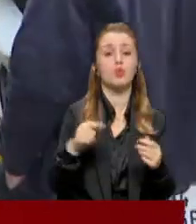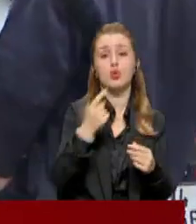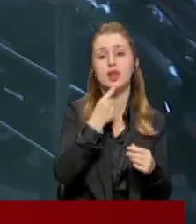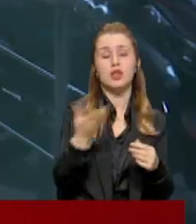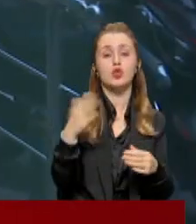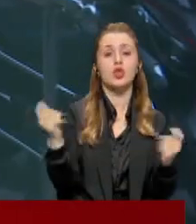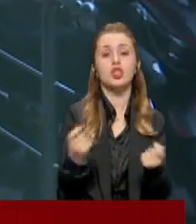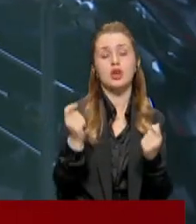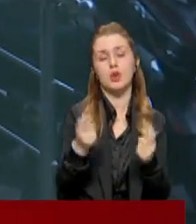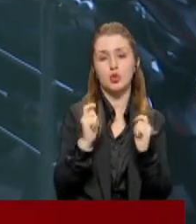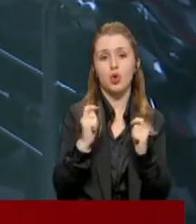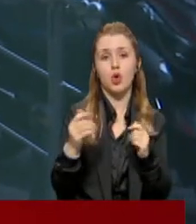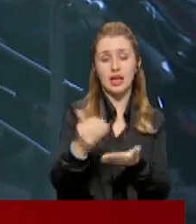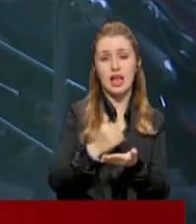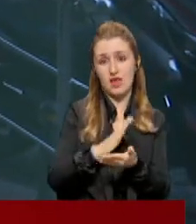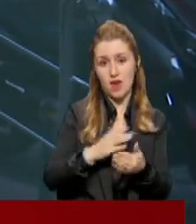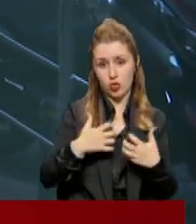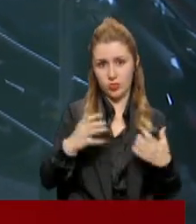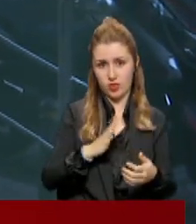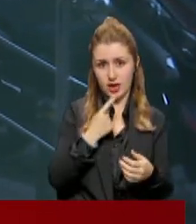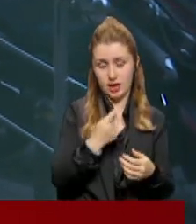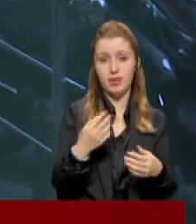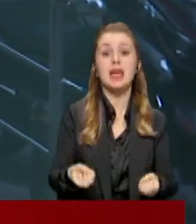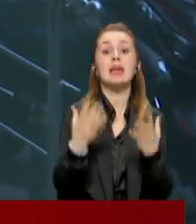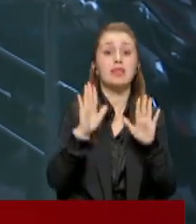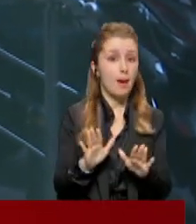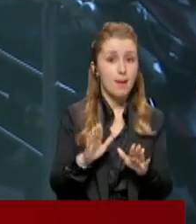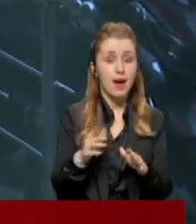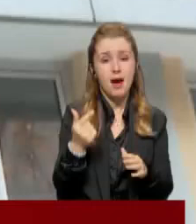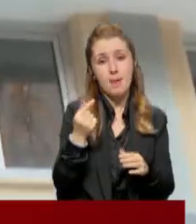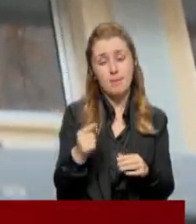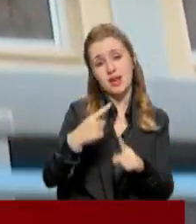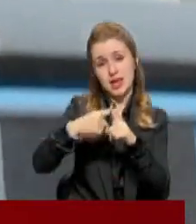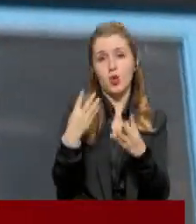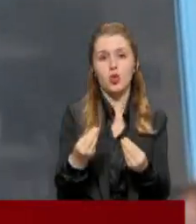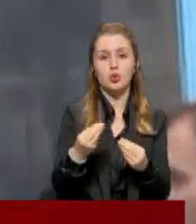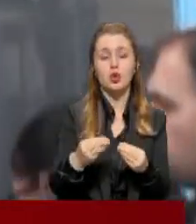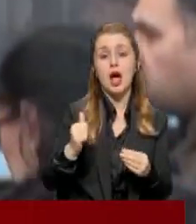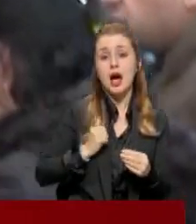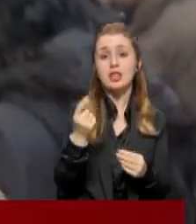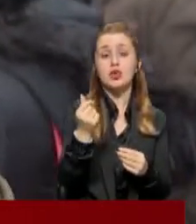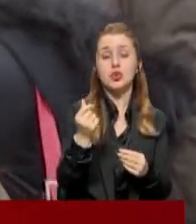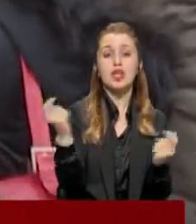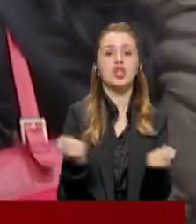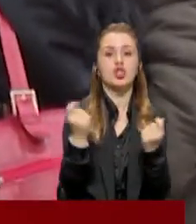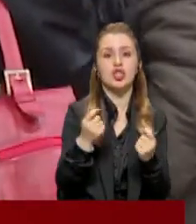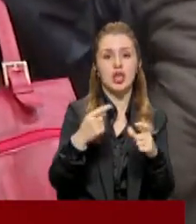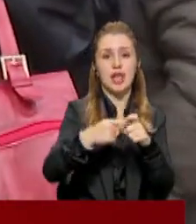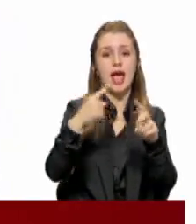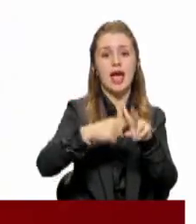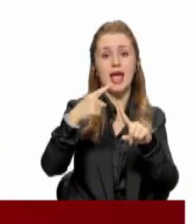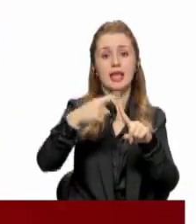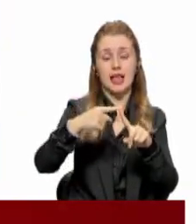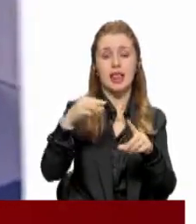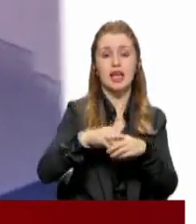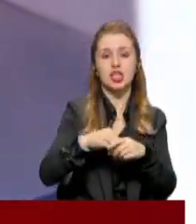zor bize. Bir gelirim var, bir güvencem var dedim. Yetmez ama en azından bir takviye. Çoğu asgari ücretle çalışan EYT'liler